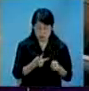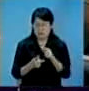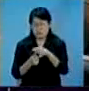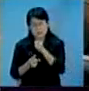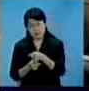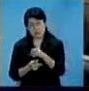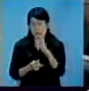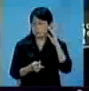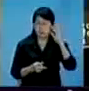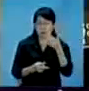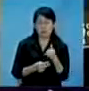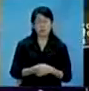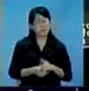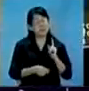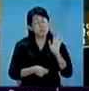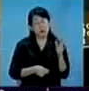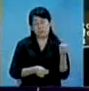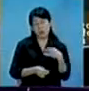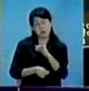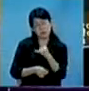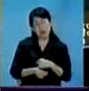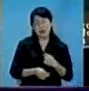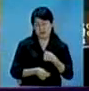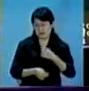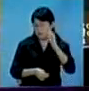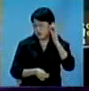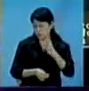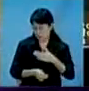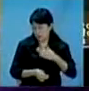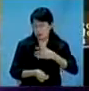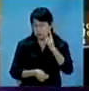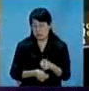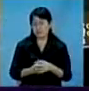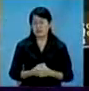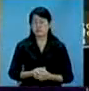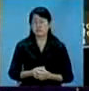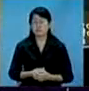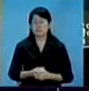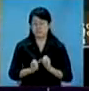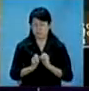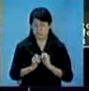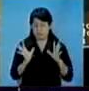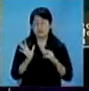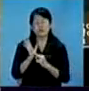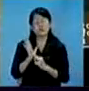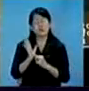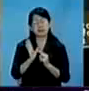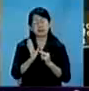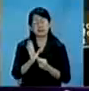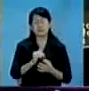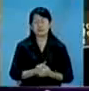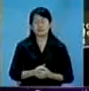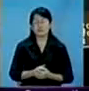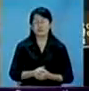จงท่านบางเรื่องท่านบอกเป็นความเชื่อโดยสุจริตใจของท่านความเชื่อโดยสุจริตใจเช่นยกตัวอย่างท่